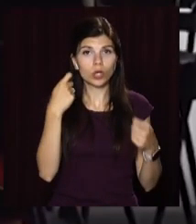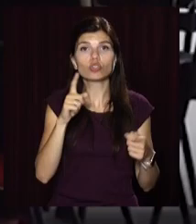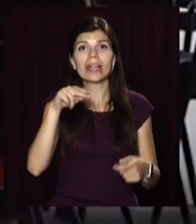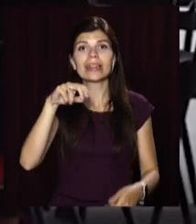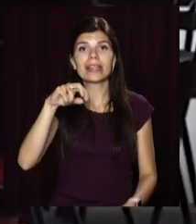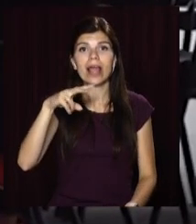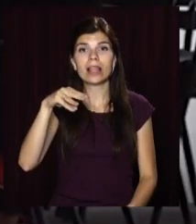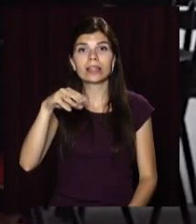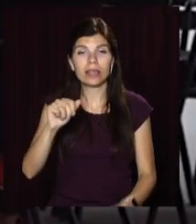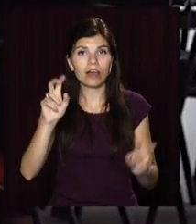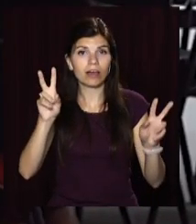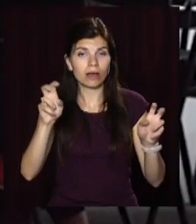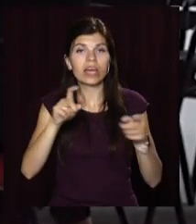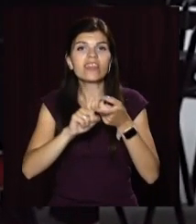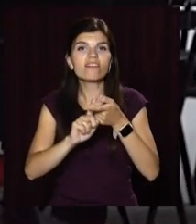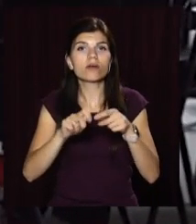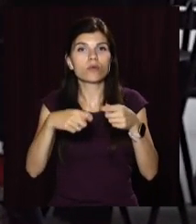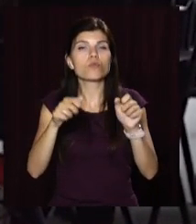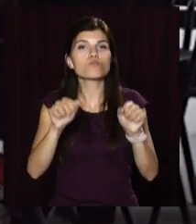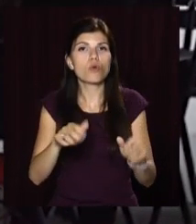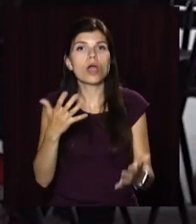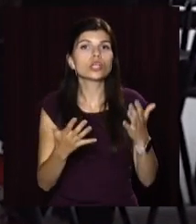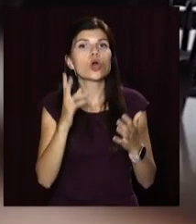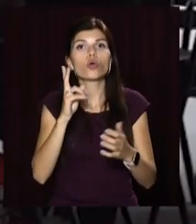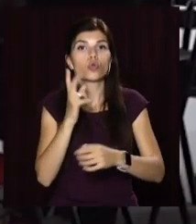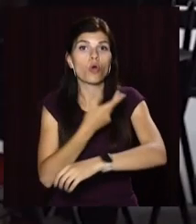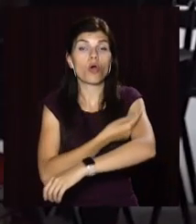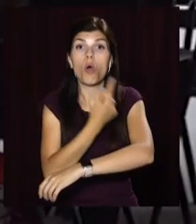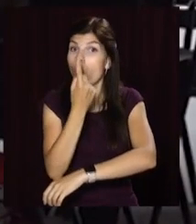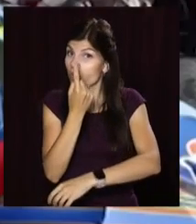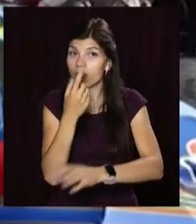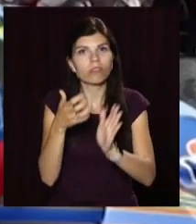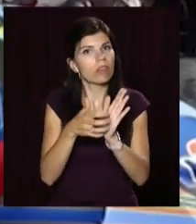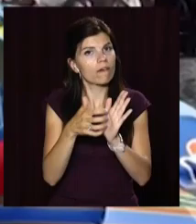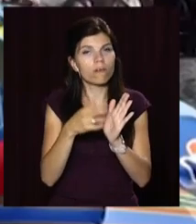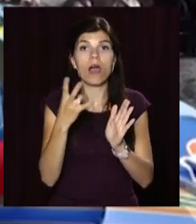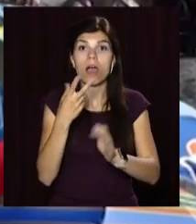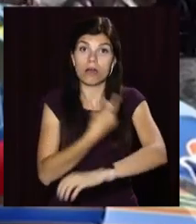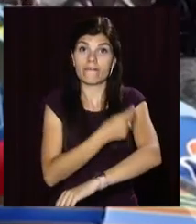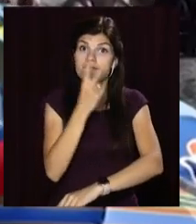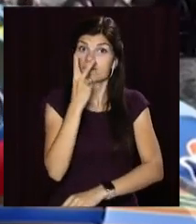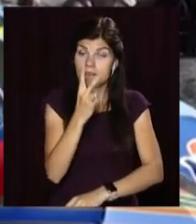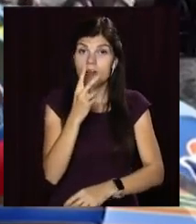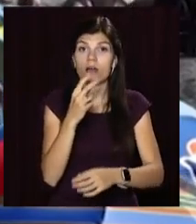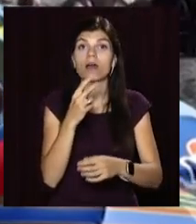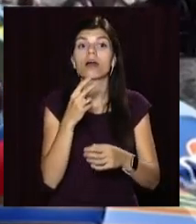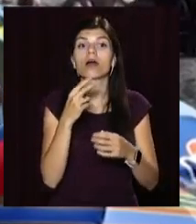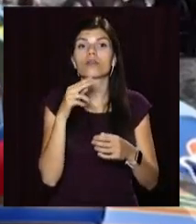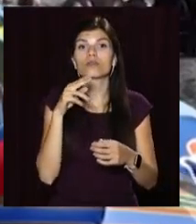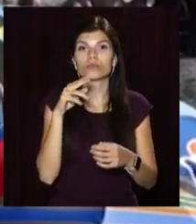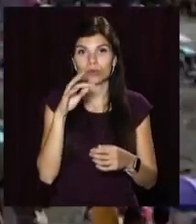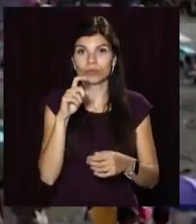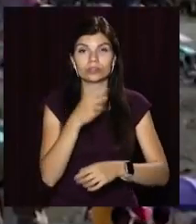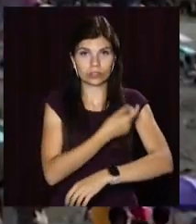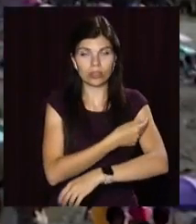може інфікувати тих, хто отримав лише одну дозу вакцини. Водночас отримання двох доз будь-якої з доступних нині вакцин